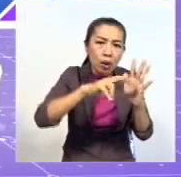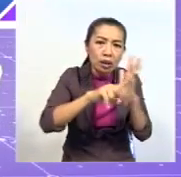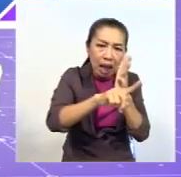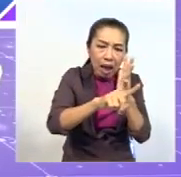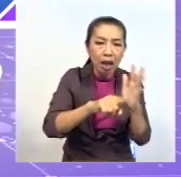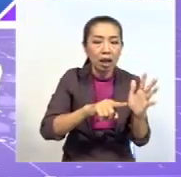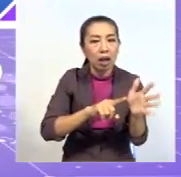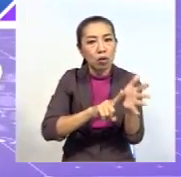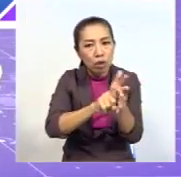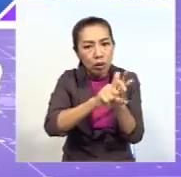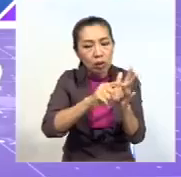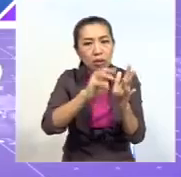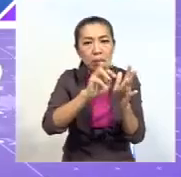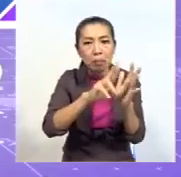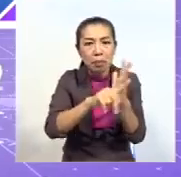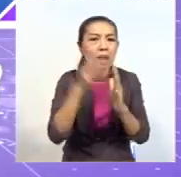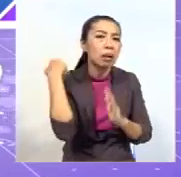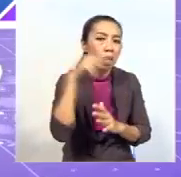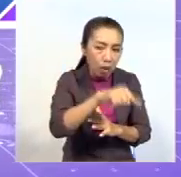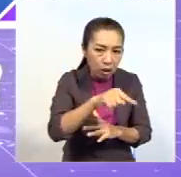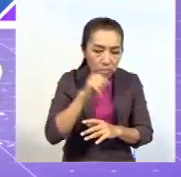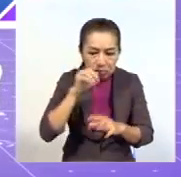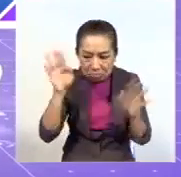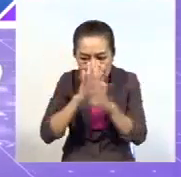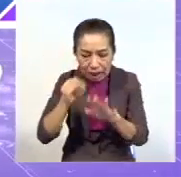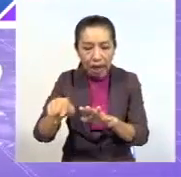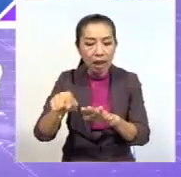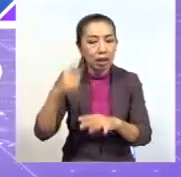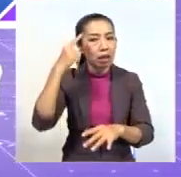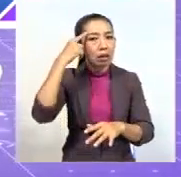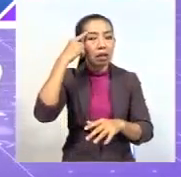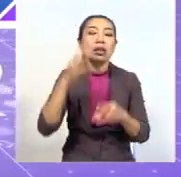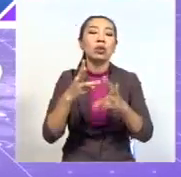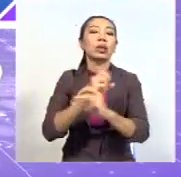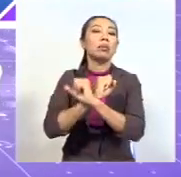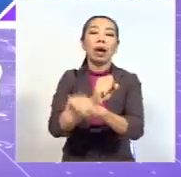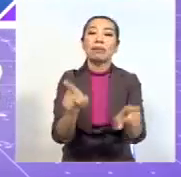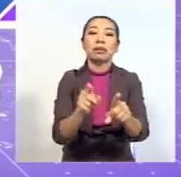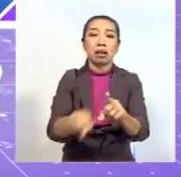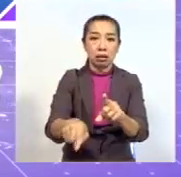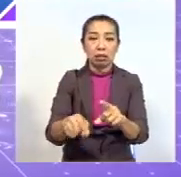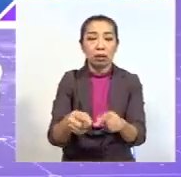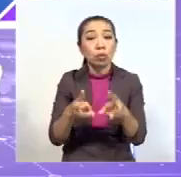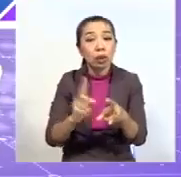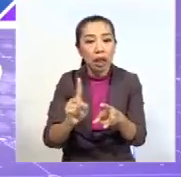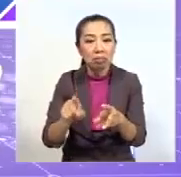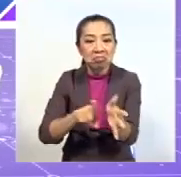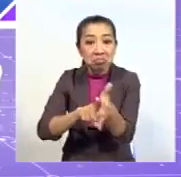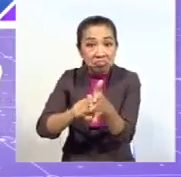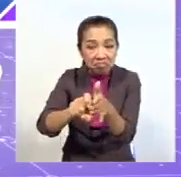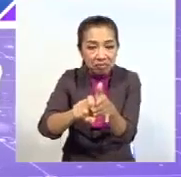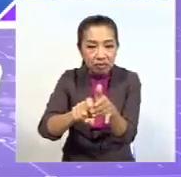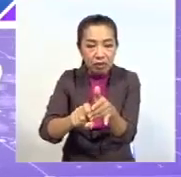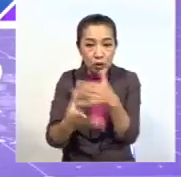อร์เพราะนั้นเราก็เลยป้องกันในวิธีแบบเดียวกันก็คือพวกนี้โดยส่วนใหญ่เนี่ยเชื้อมันจะออกม